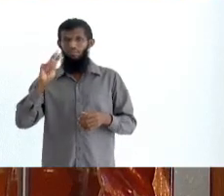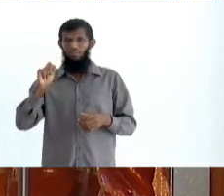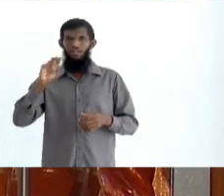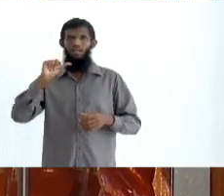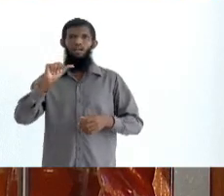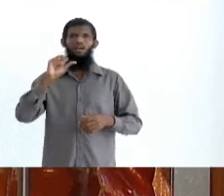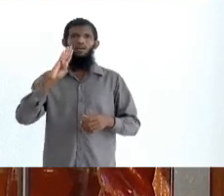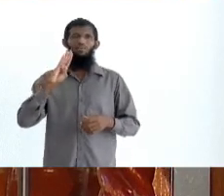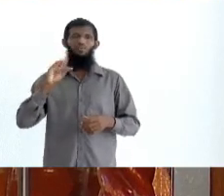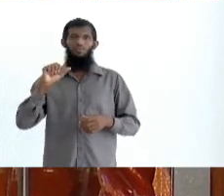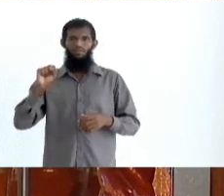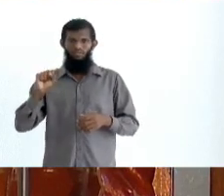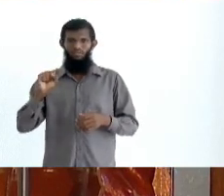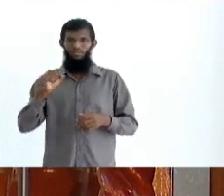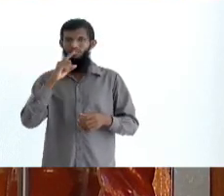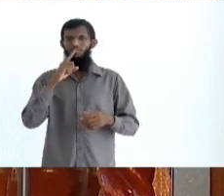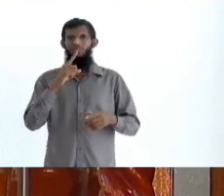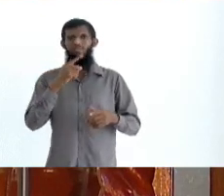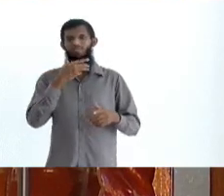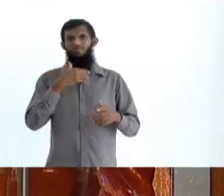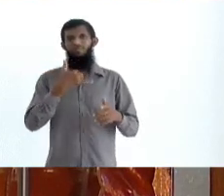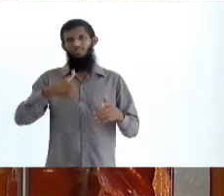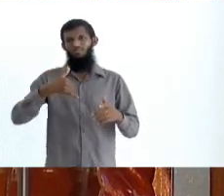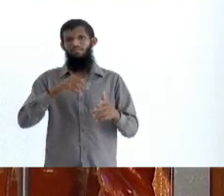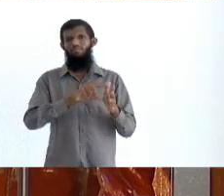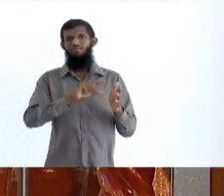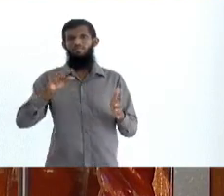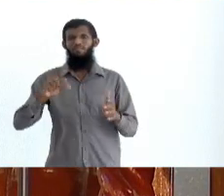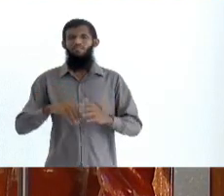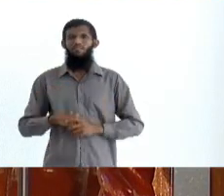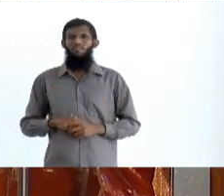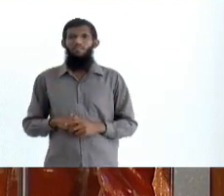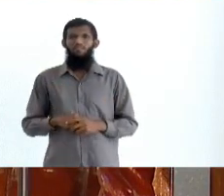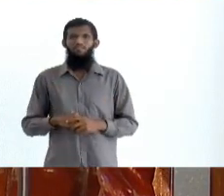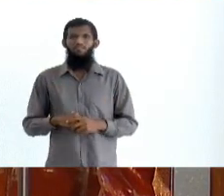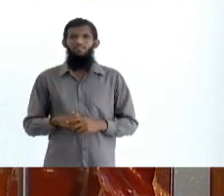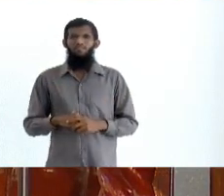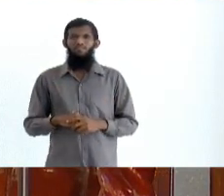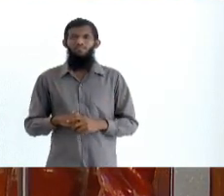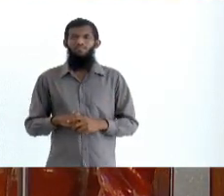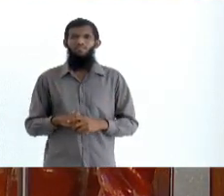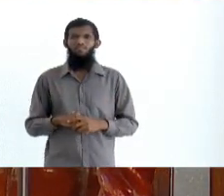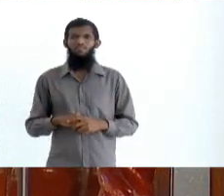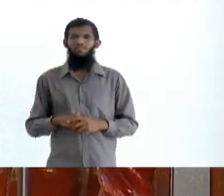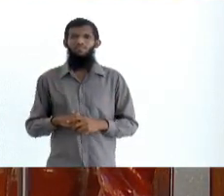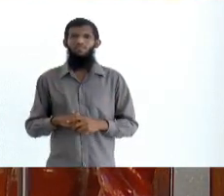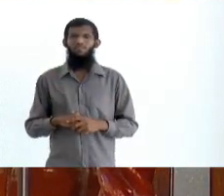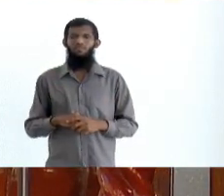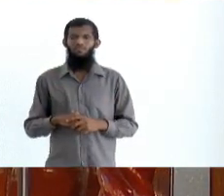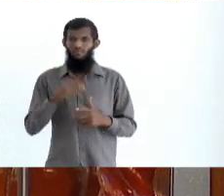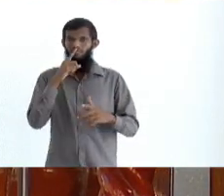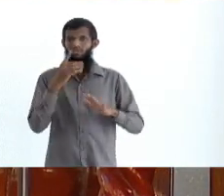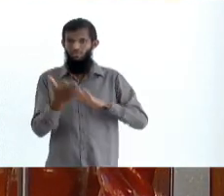غلام إني أعلمك كلمات احفظ الله يحفظك